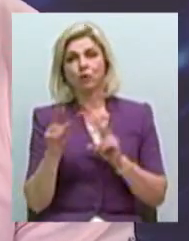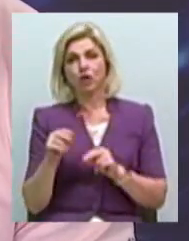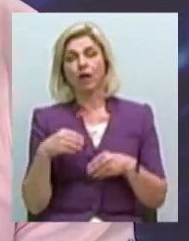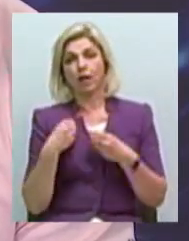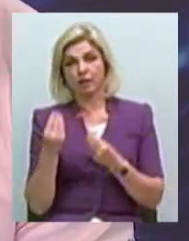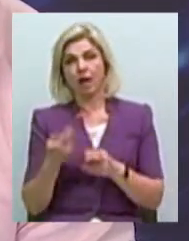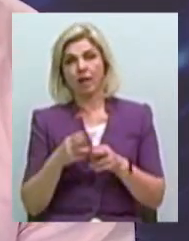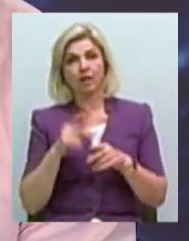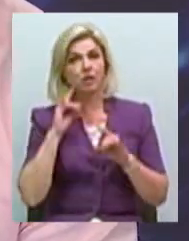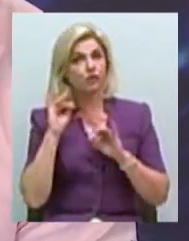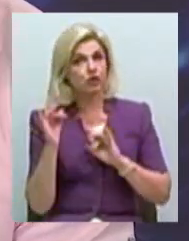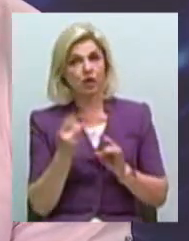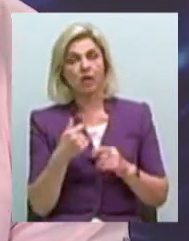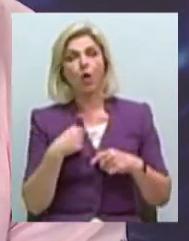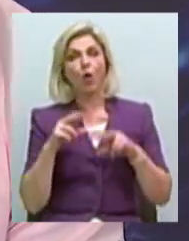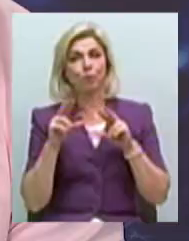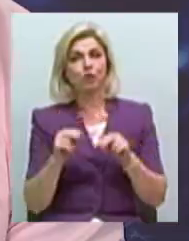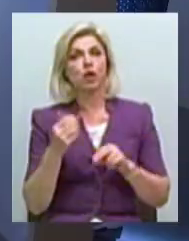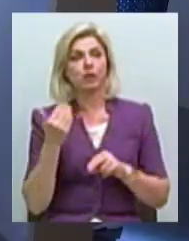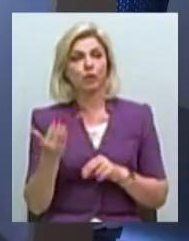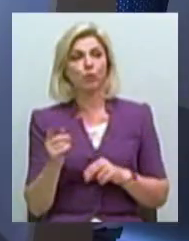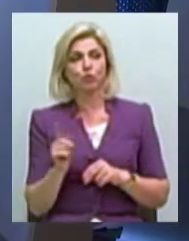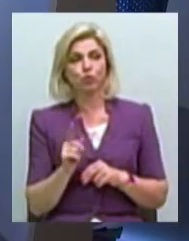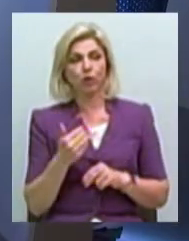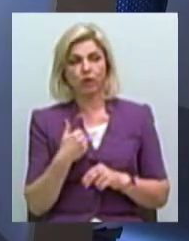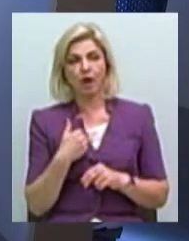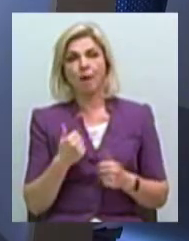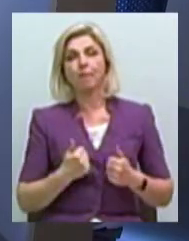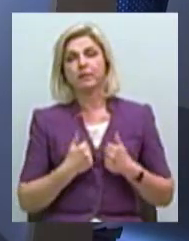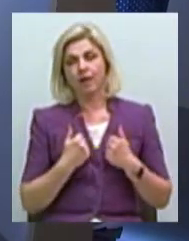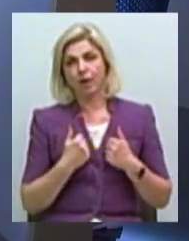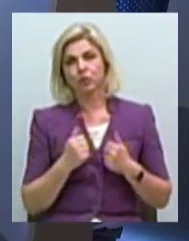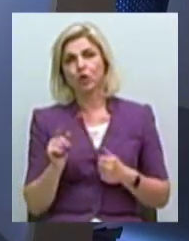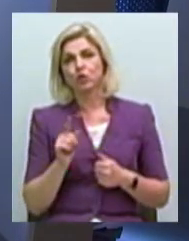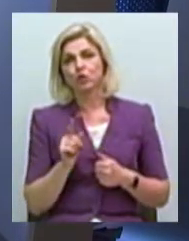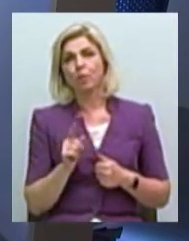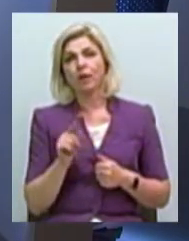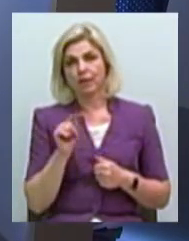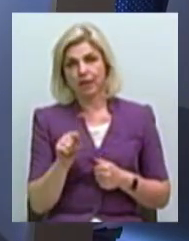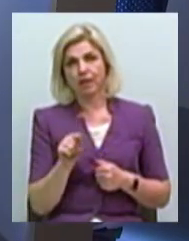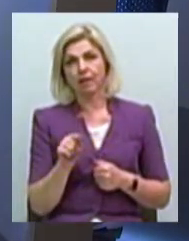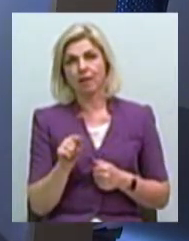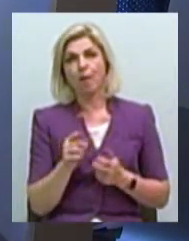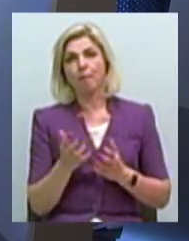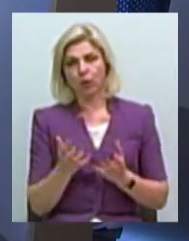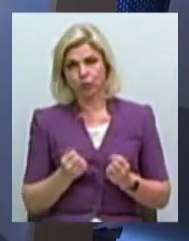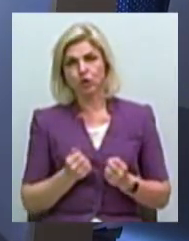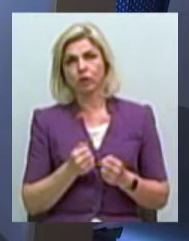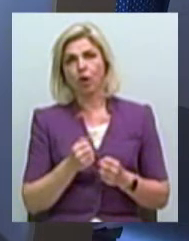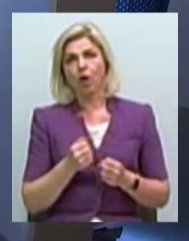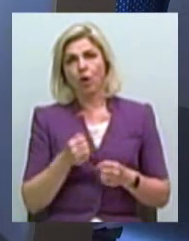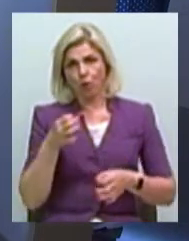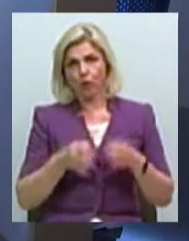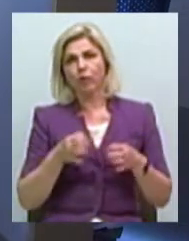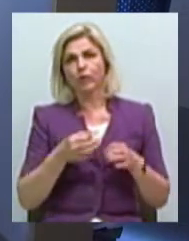этому освещение, и я пообещал ему, что я постараюсь, чтобы всячески ты, как говорится, получил уголовную ответственность за